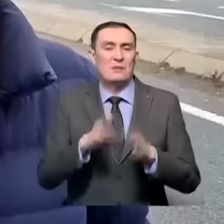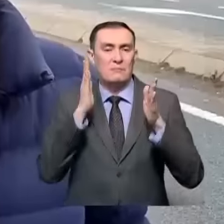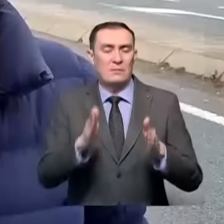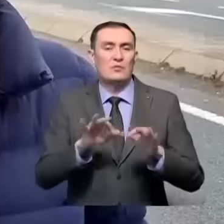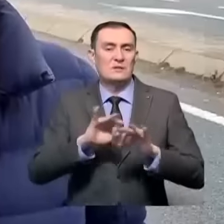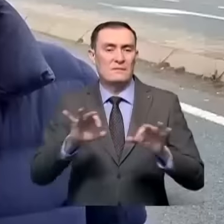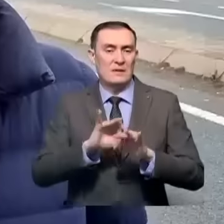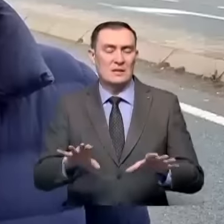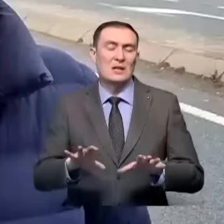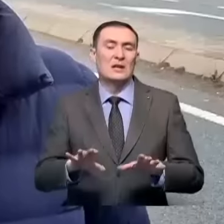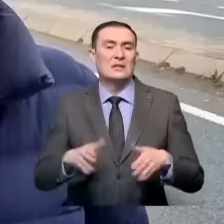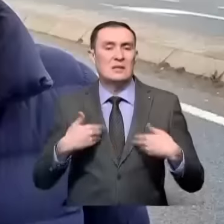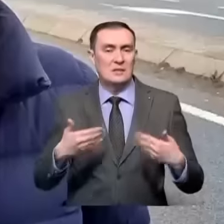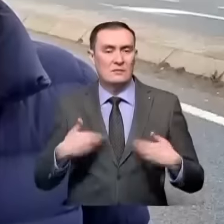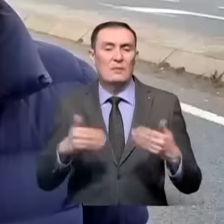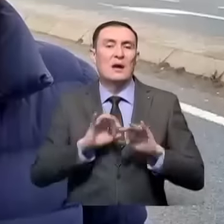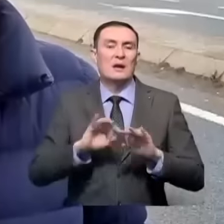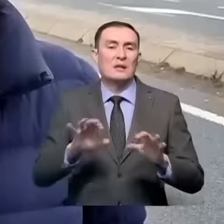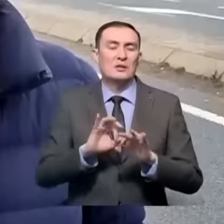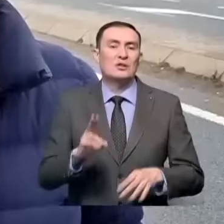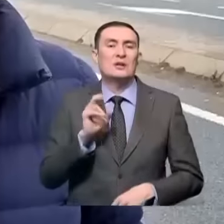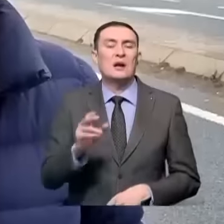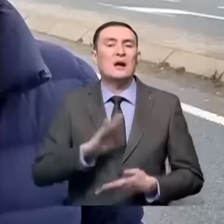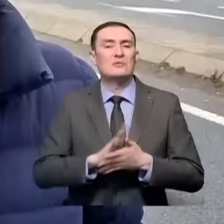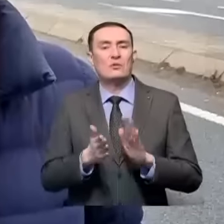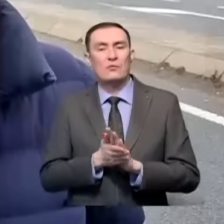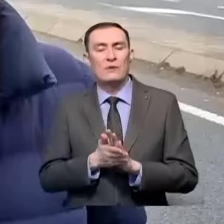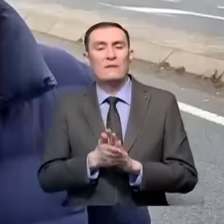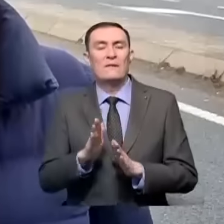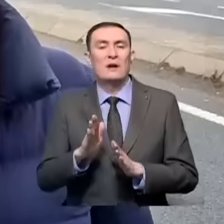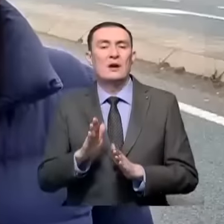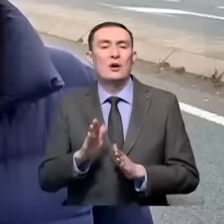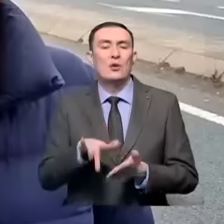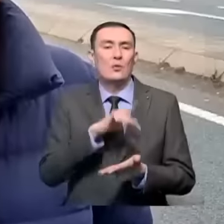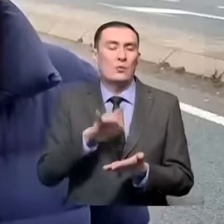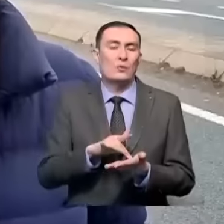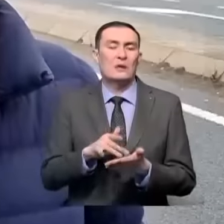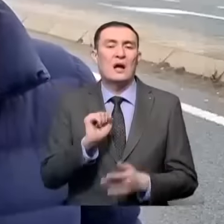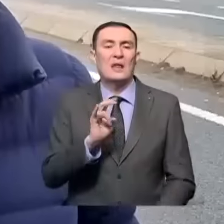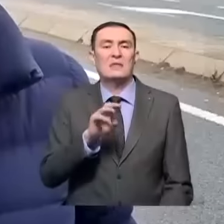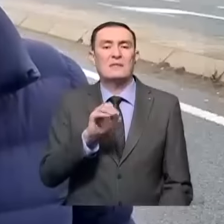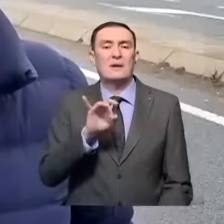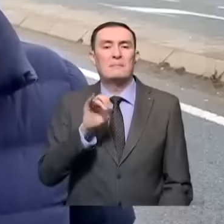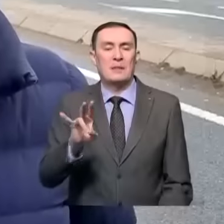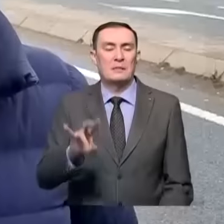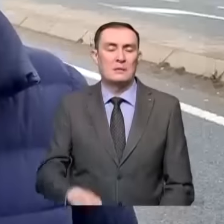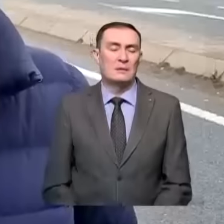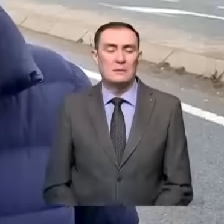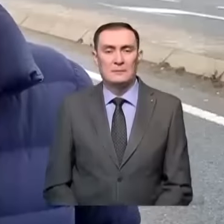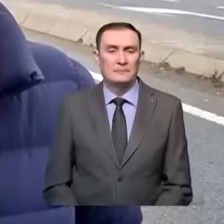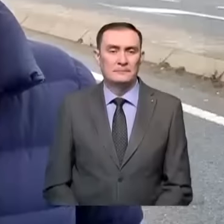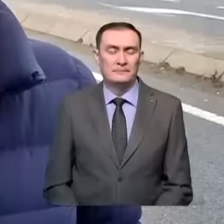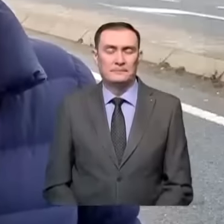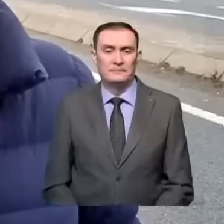на связь. Жанат, здравствуйте. Расскажите, как обстановка на въезде сейчас в морской порт Антверпена?